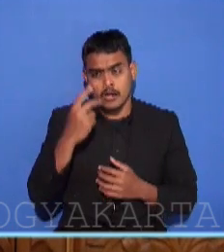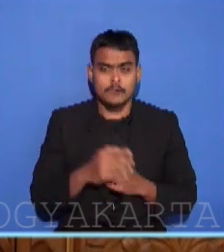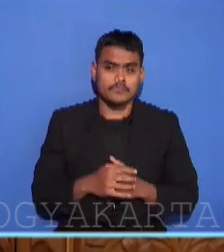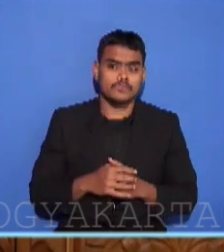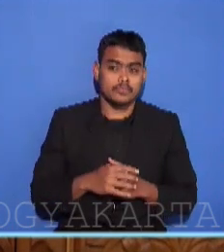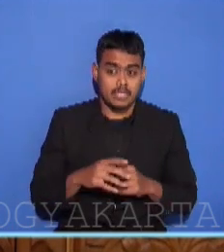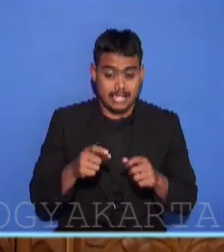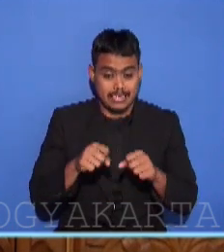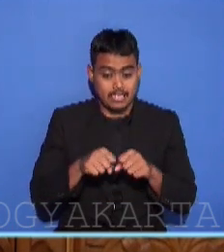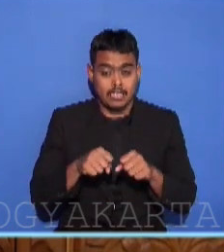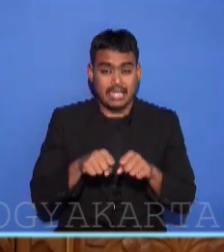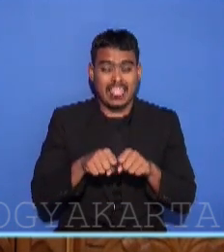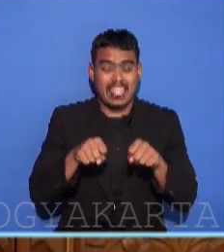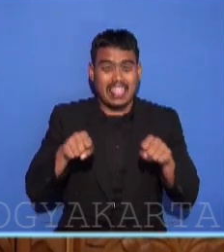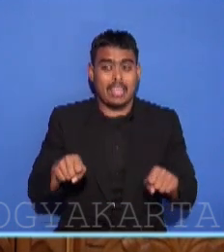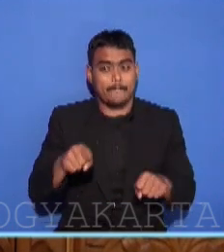panitia